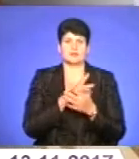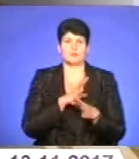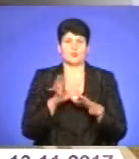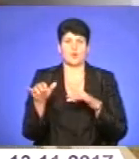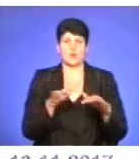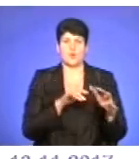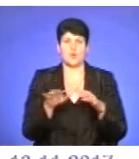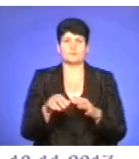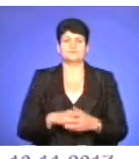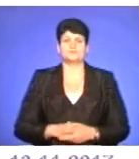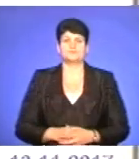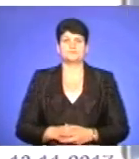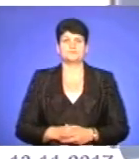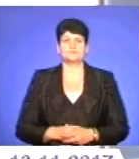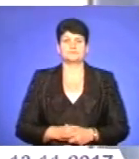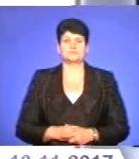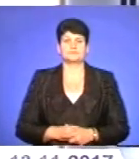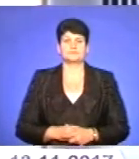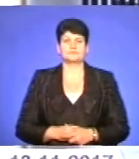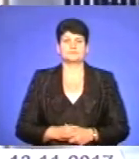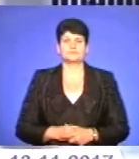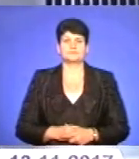рухомим. Соломія Струс, Андрій Бодак, Вісті ТТБ.